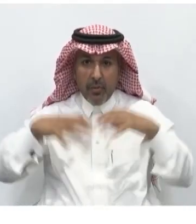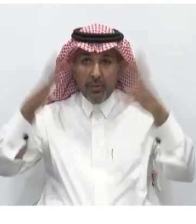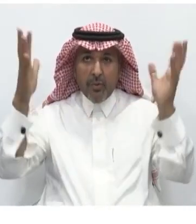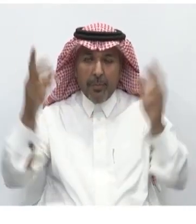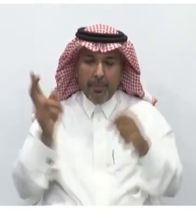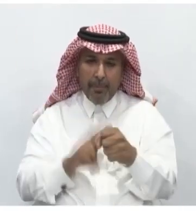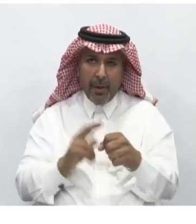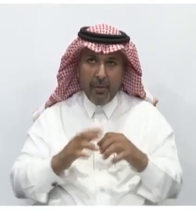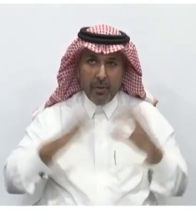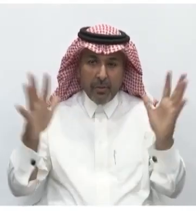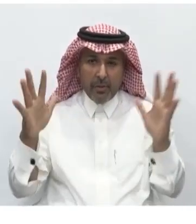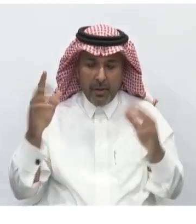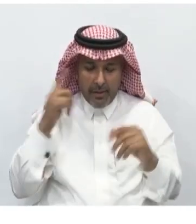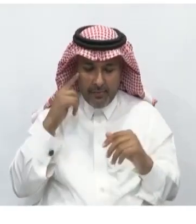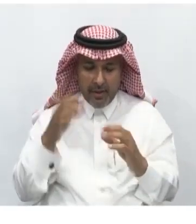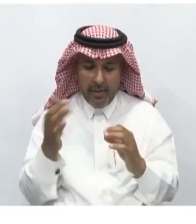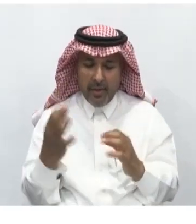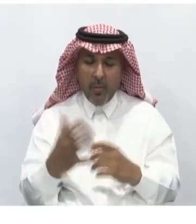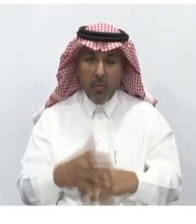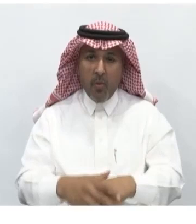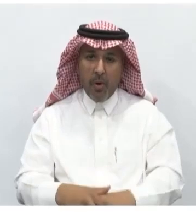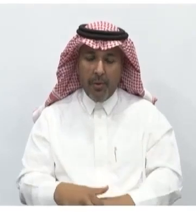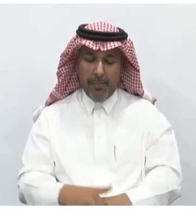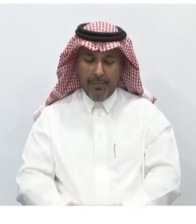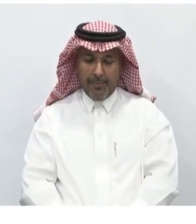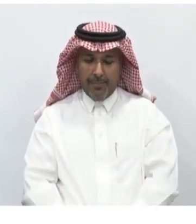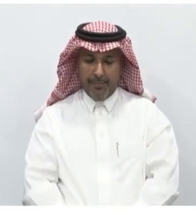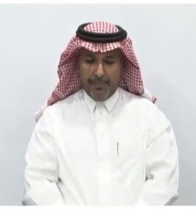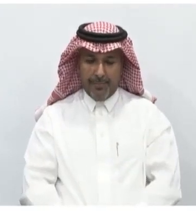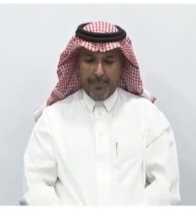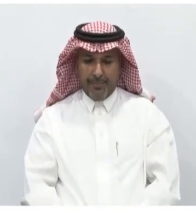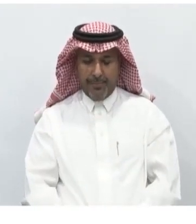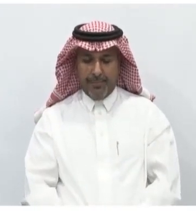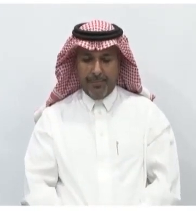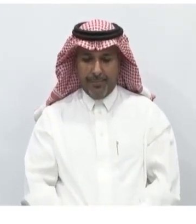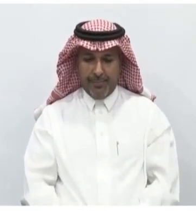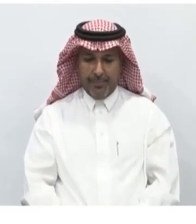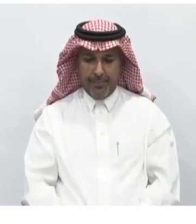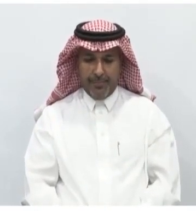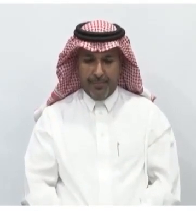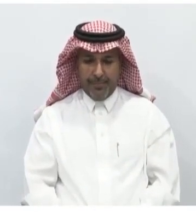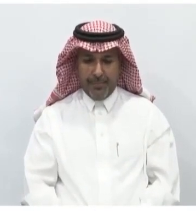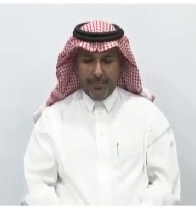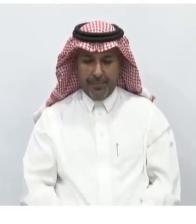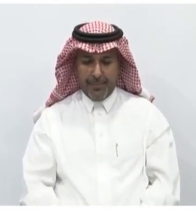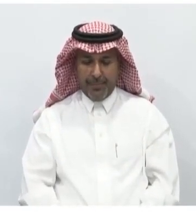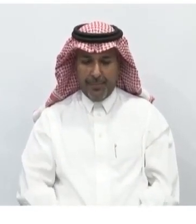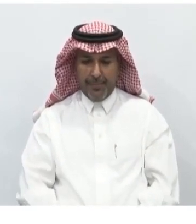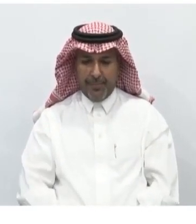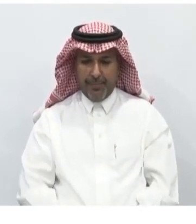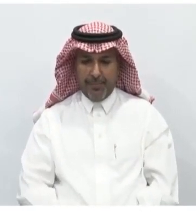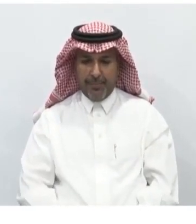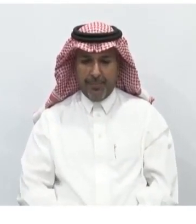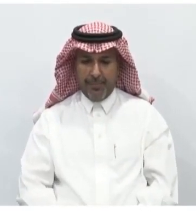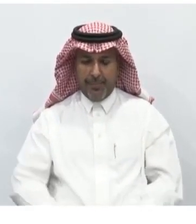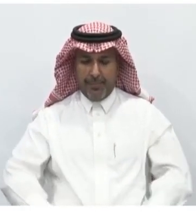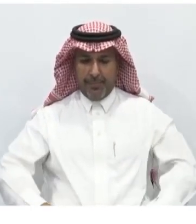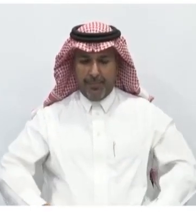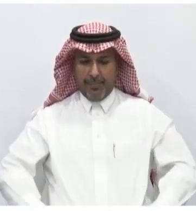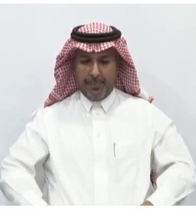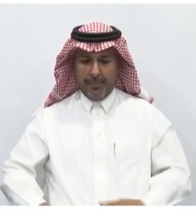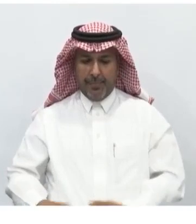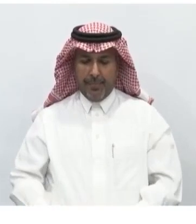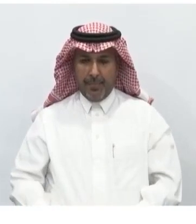ثانية. إذًا هذه من ضمن التطبيقات التجارية للأملاح المائية. الخلاصة: